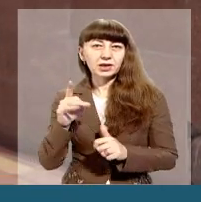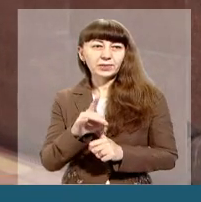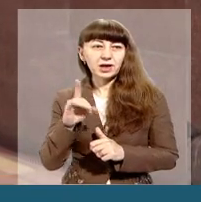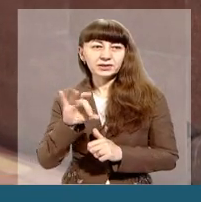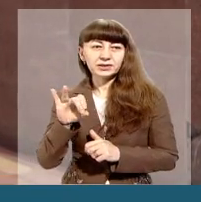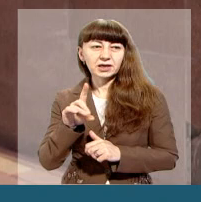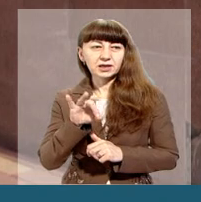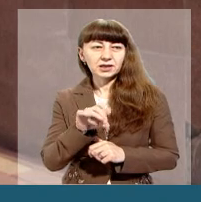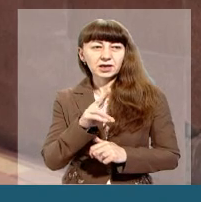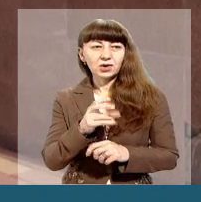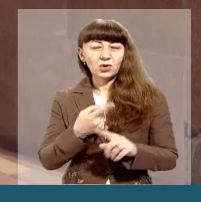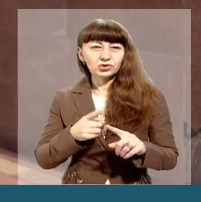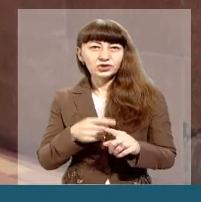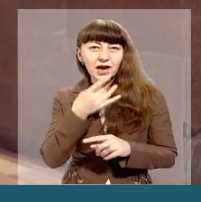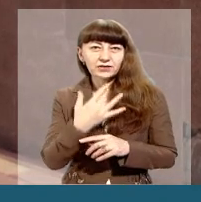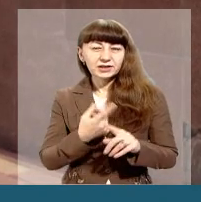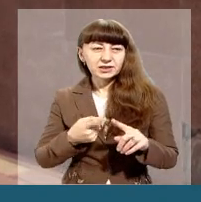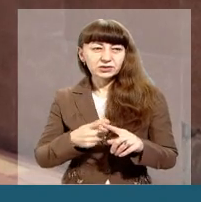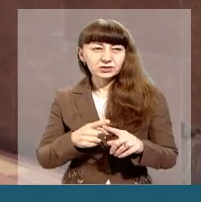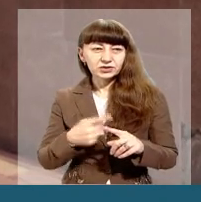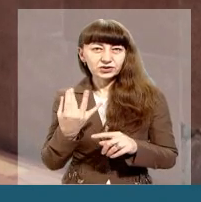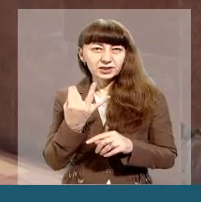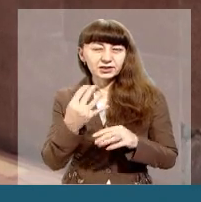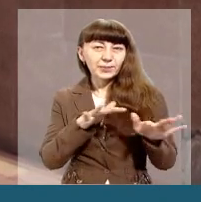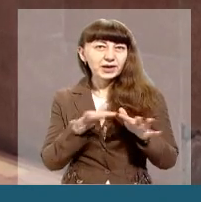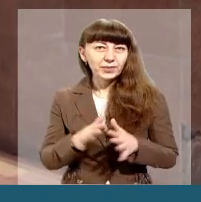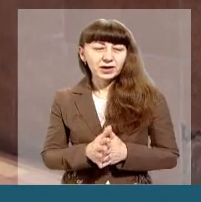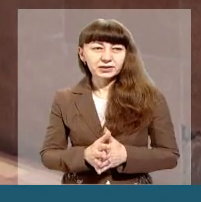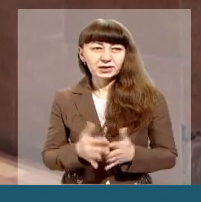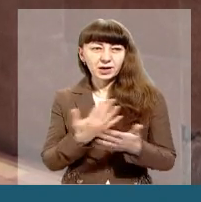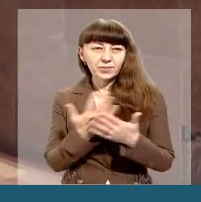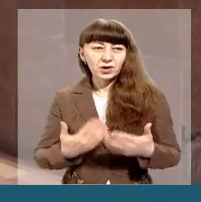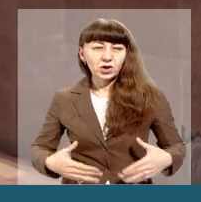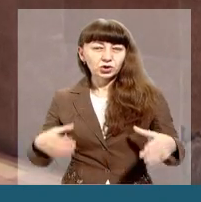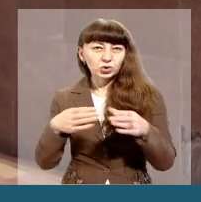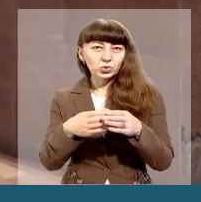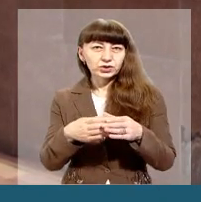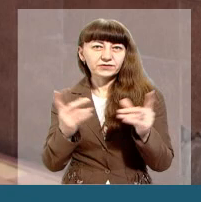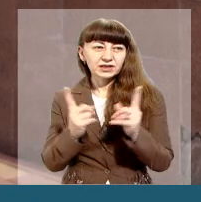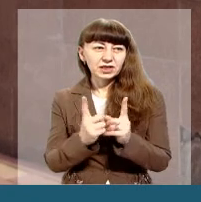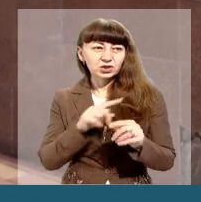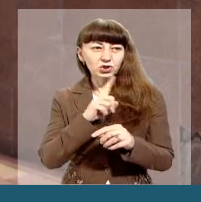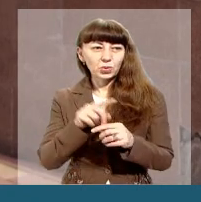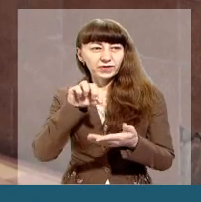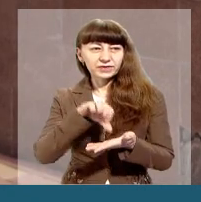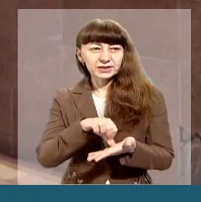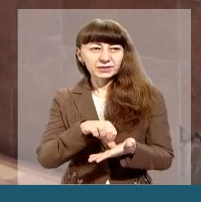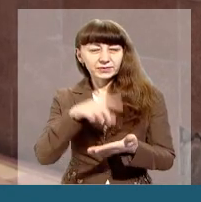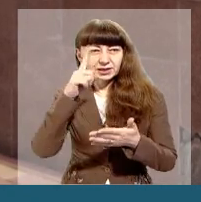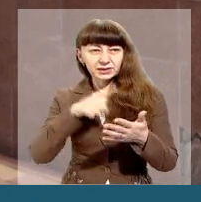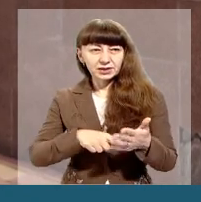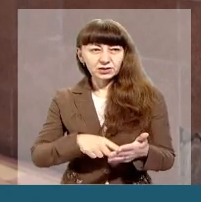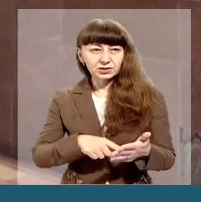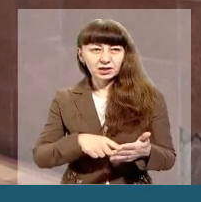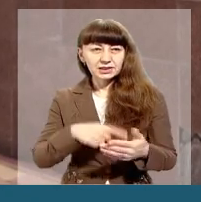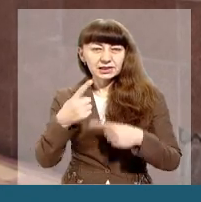Алтынсарина. Нам очень нравится это мероприятие, оно проходит очень масштабно. Все мы очень коллективно, дружно собрались, чтобы выступить.